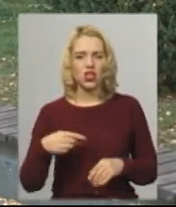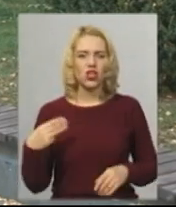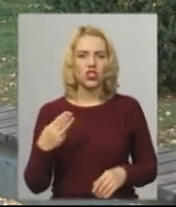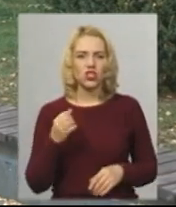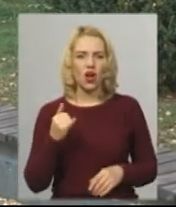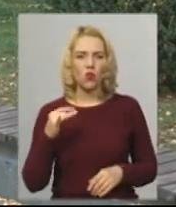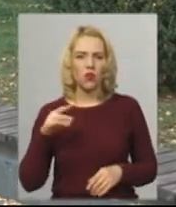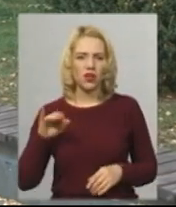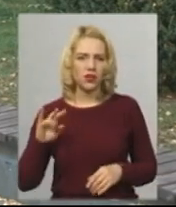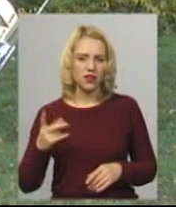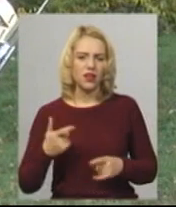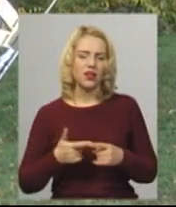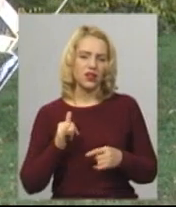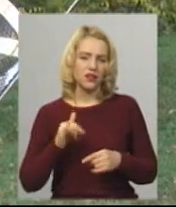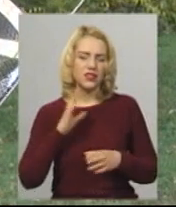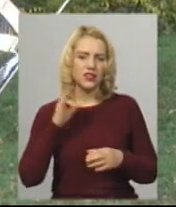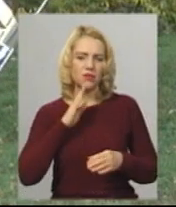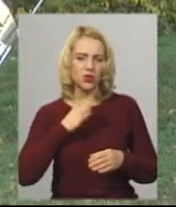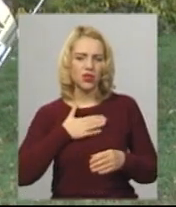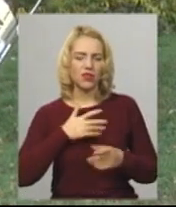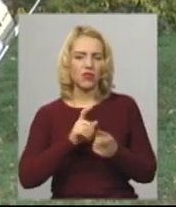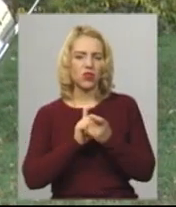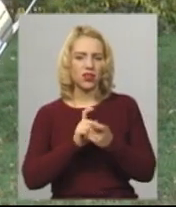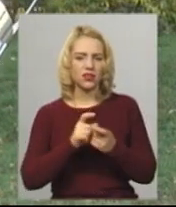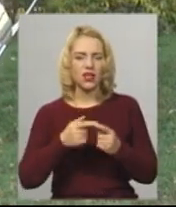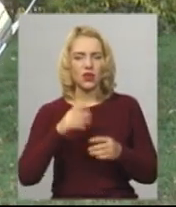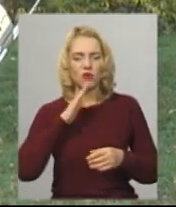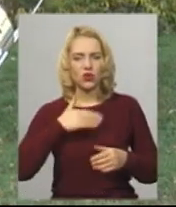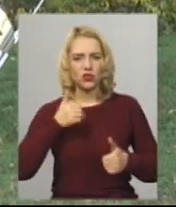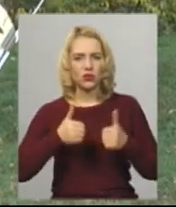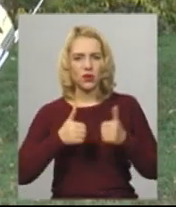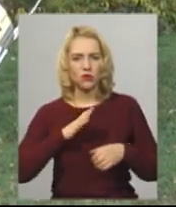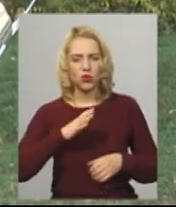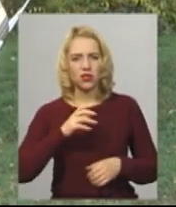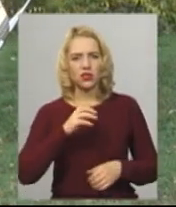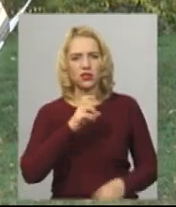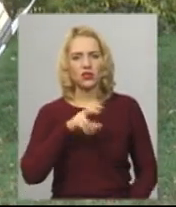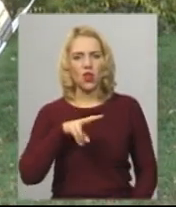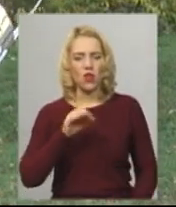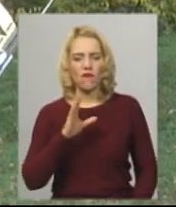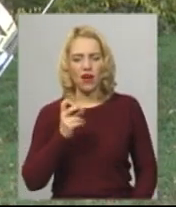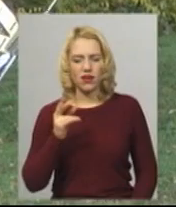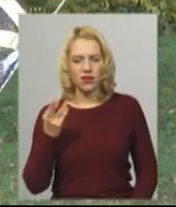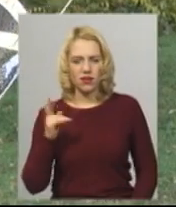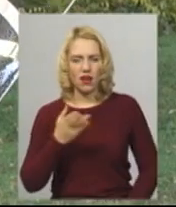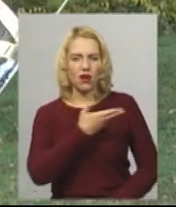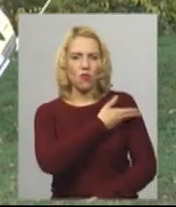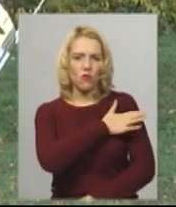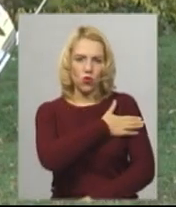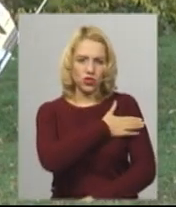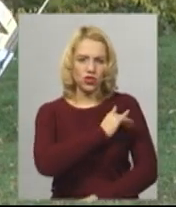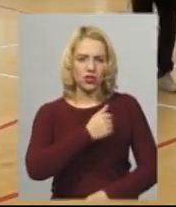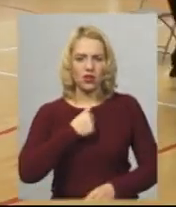і в сімі-контакті. Мої суперники були з Словакії, були з Польщі. Ну,